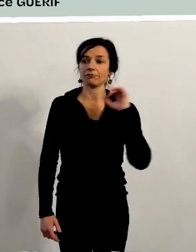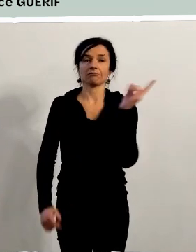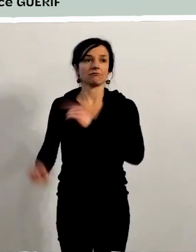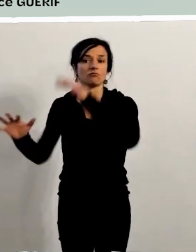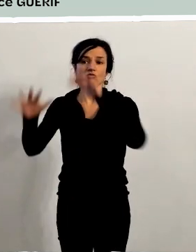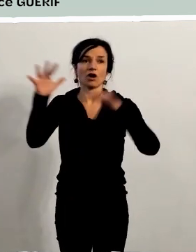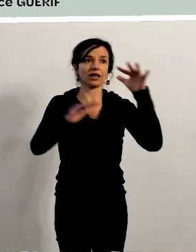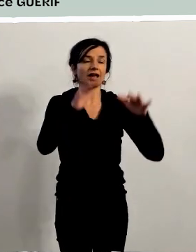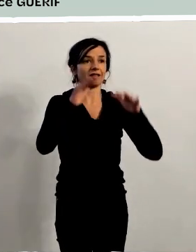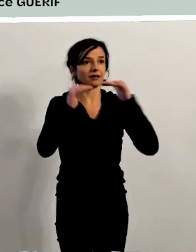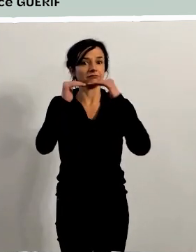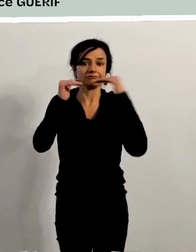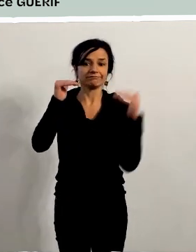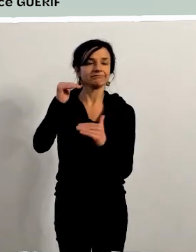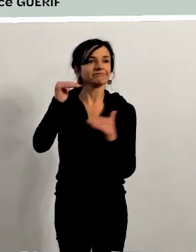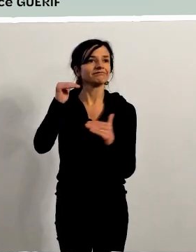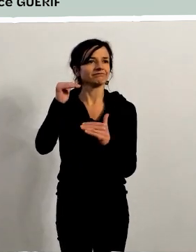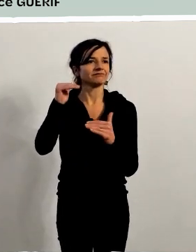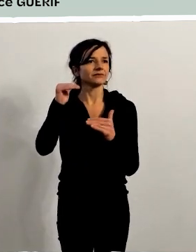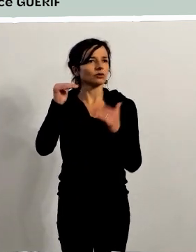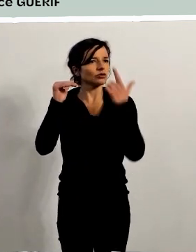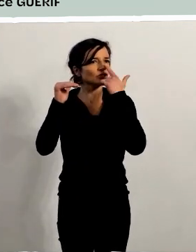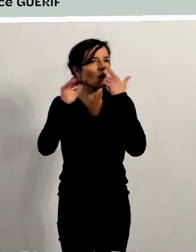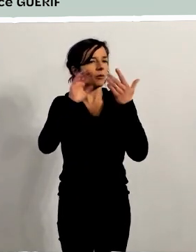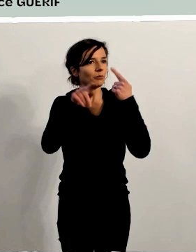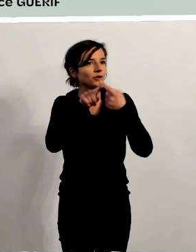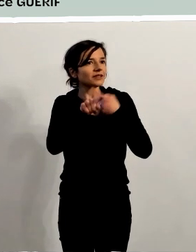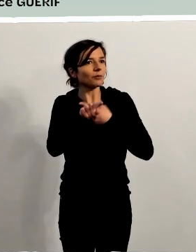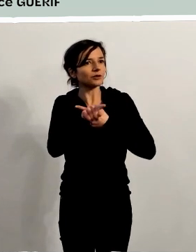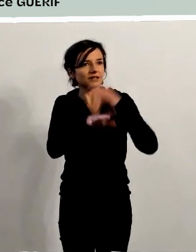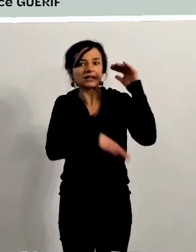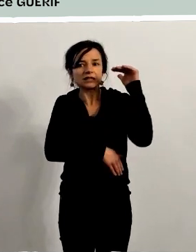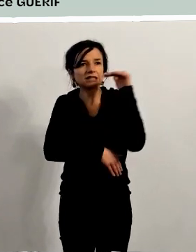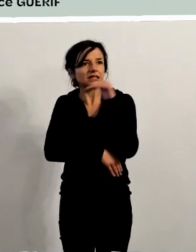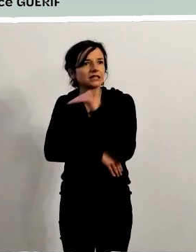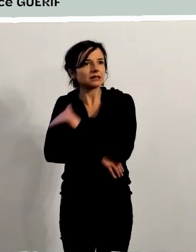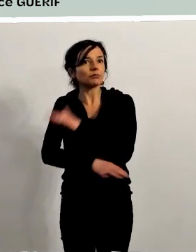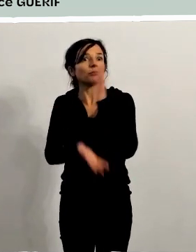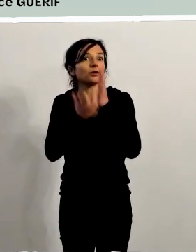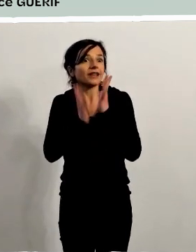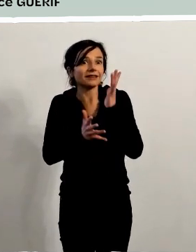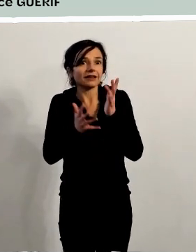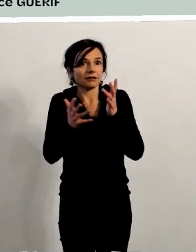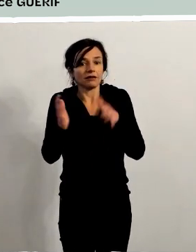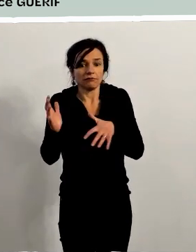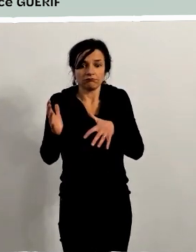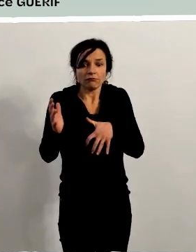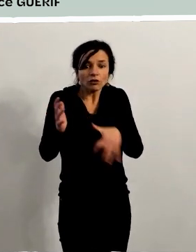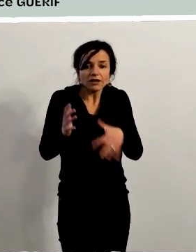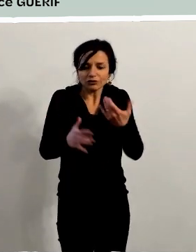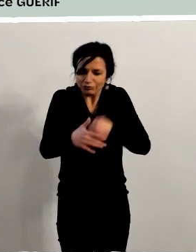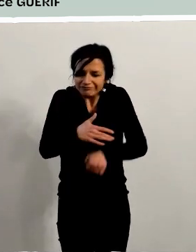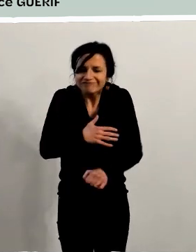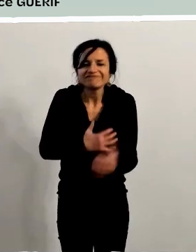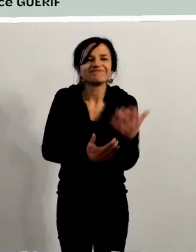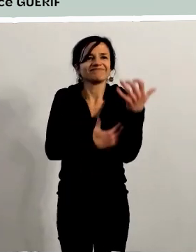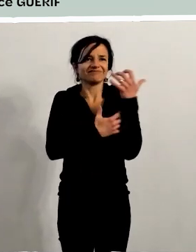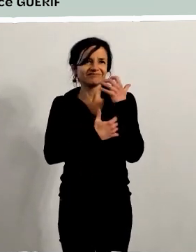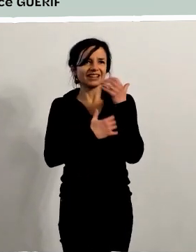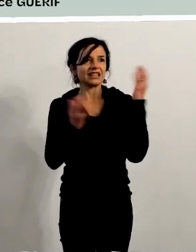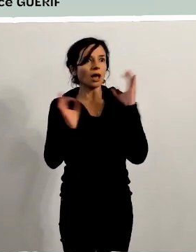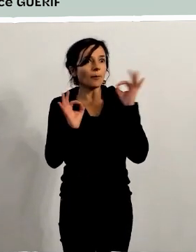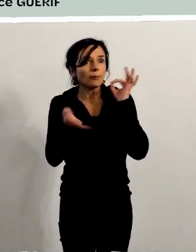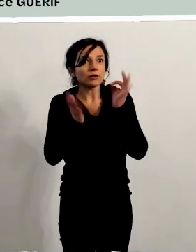certaine infécondité qui se met en place. Alors, le fait de ne pas avoir d'enfants, ça peut être aussi quelque chose de volontaire, hein, ça peut être un choix de société, et là,